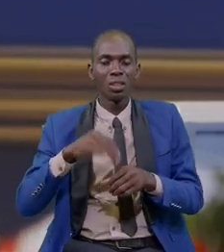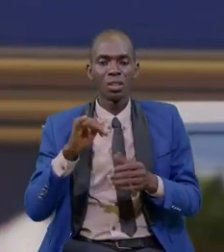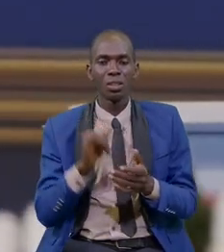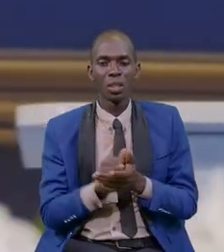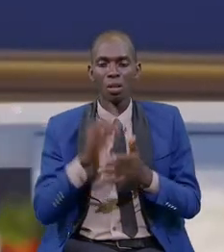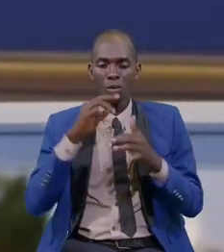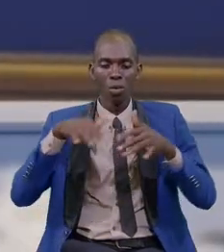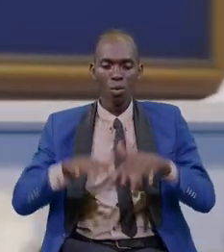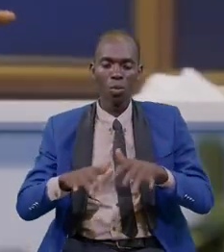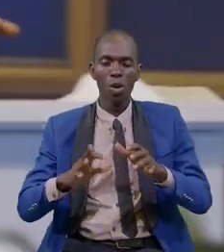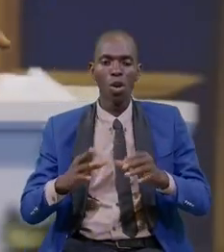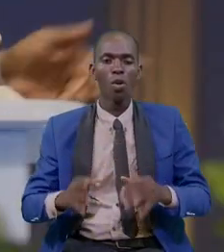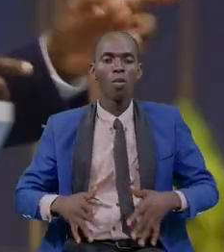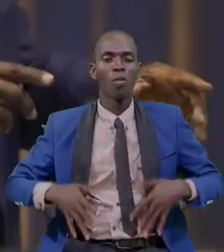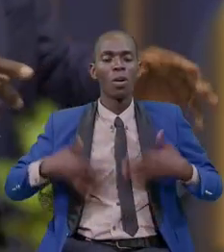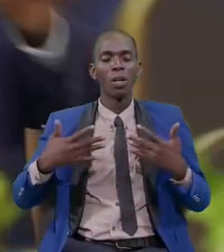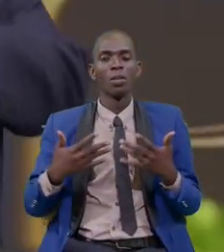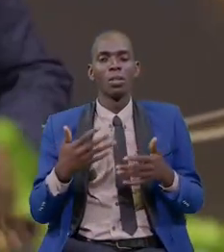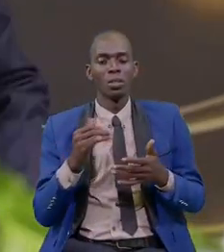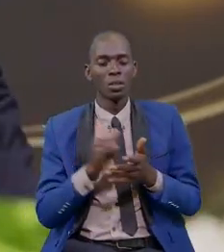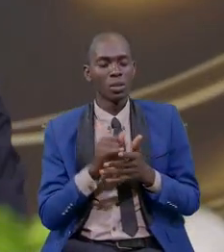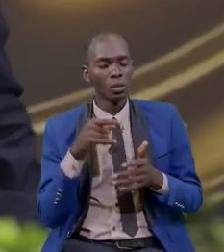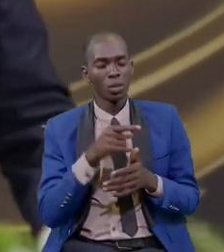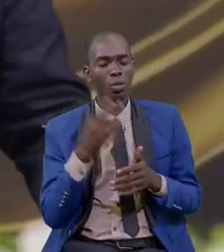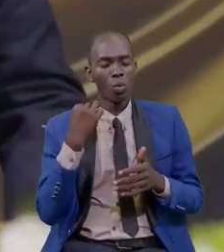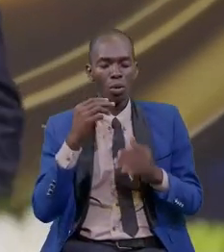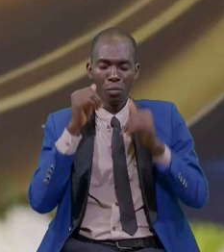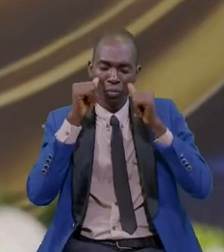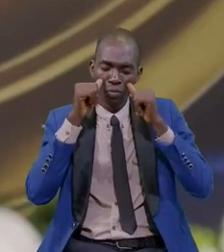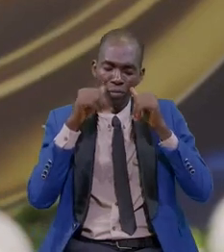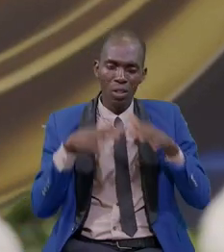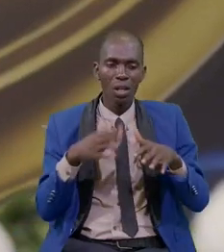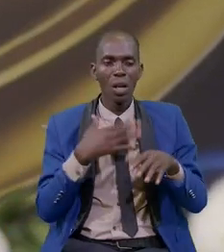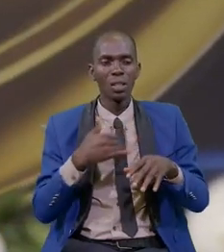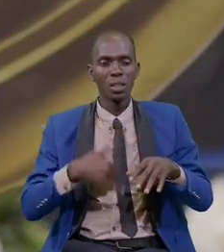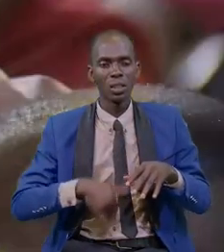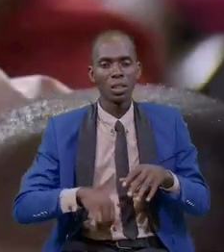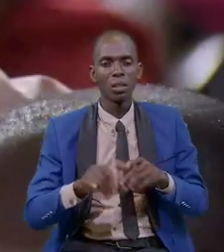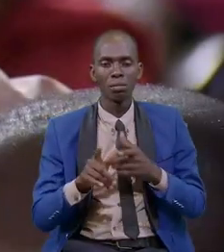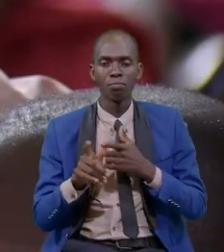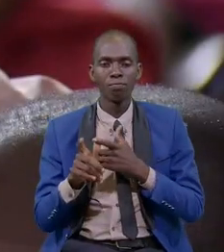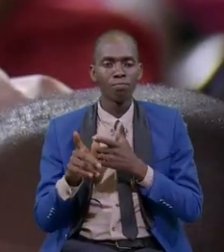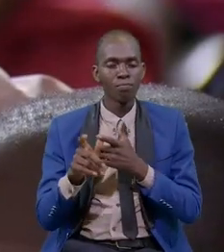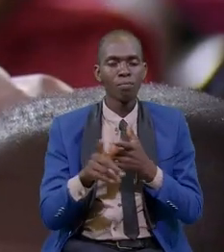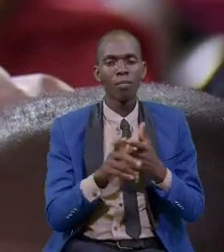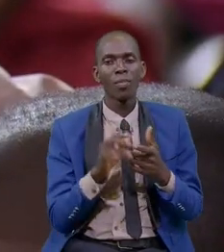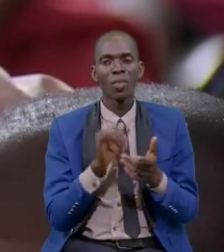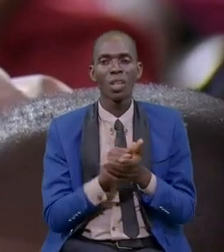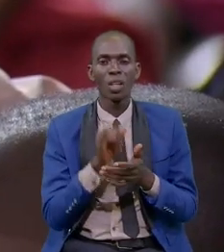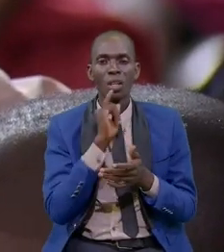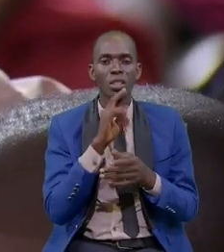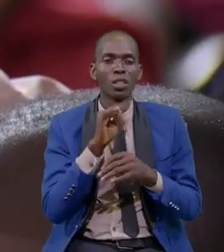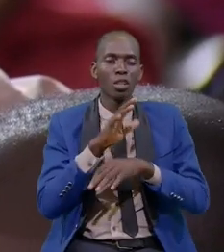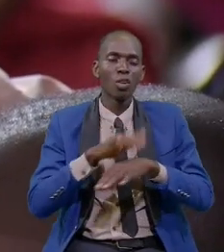les faire sortir. Il était fatigué, mais il poursuivait toujours. Ça, c'est l'appel que Dieu est en train de nous